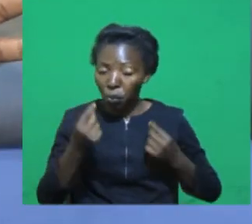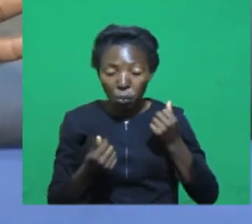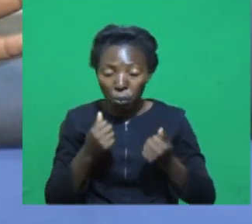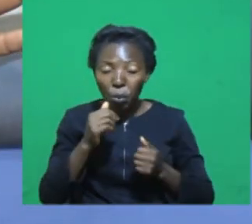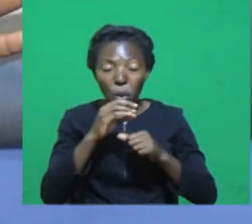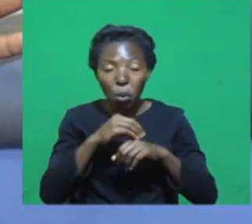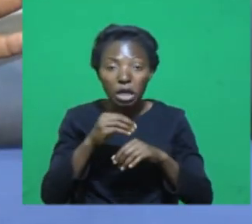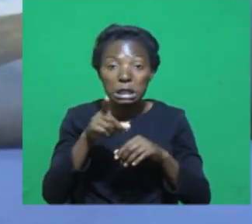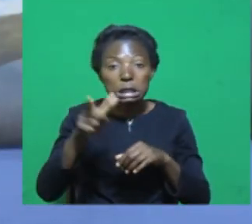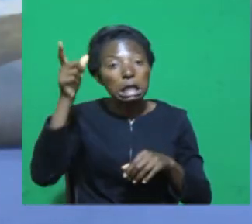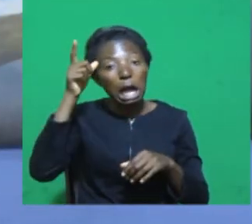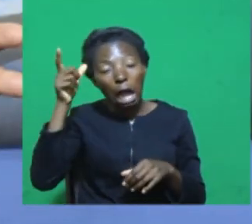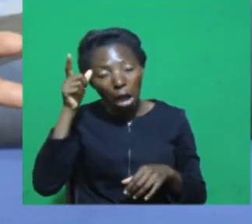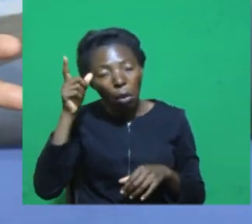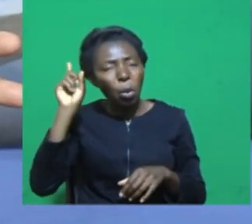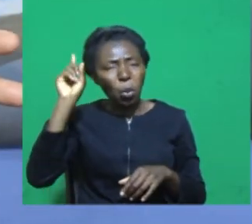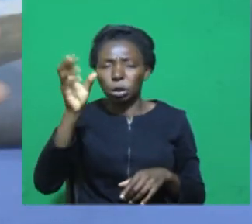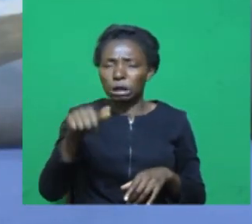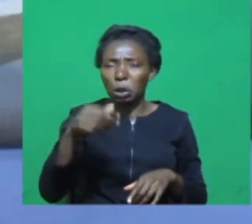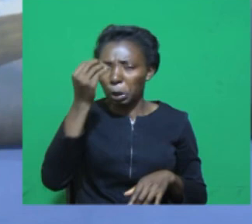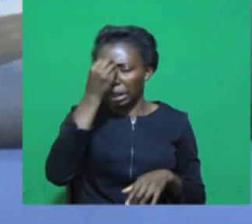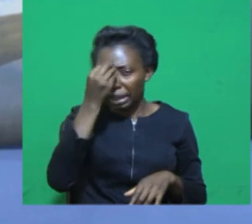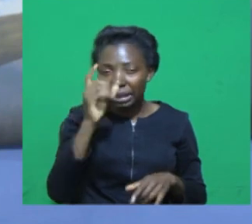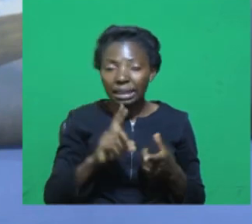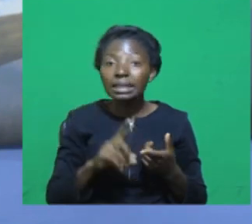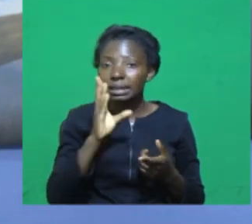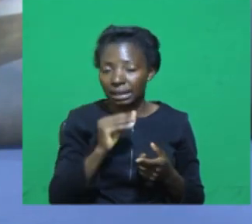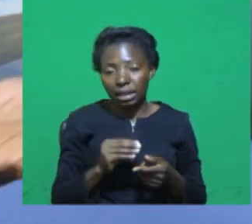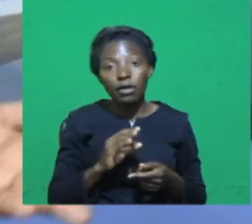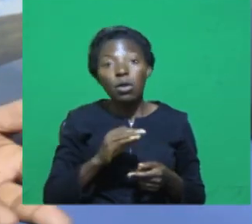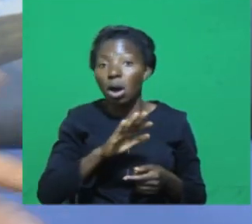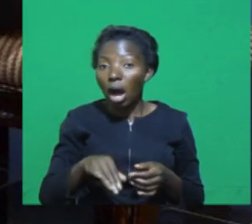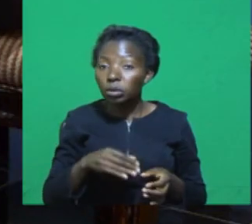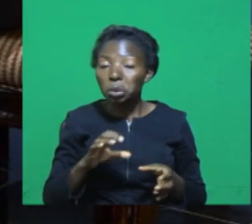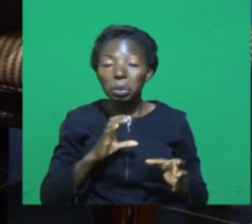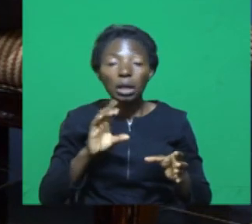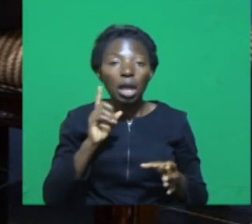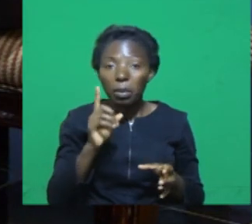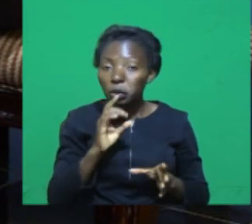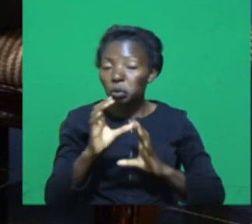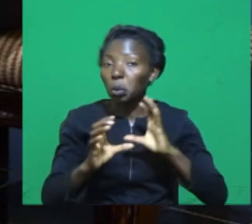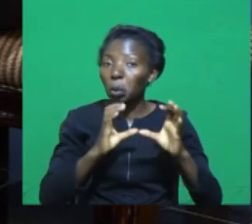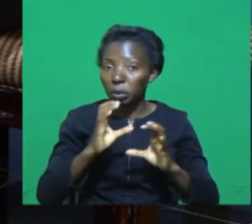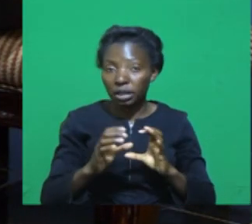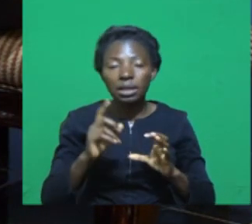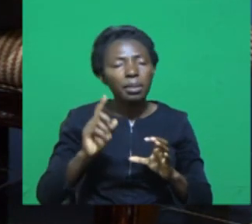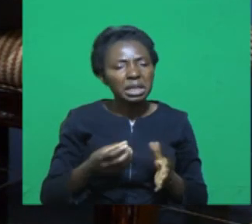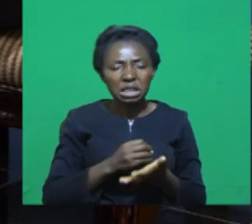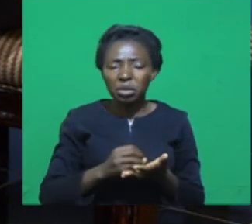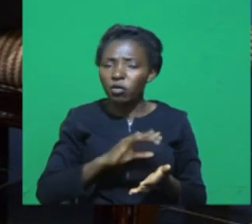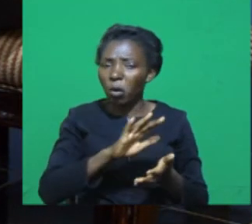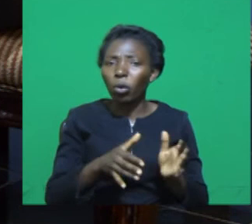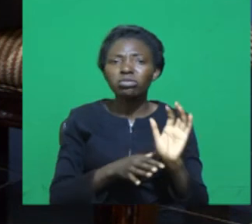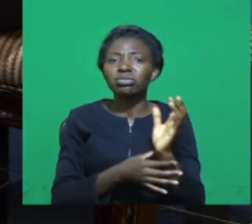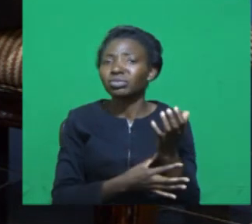mufundisi. Mwari atsamwa, ndobva ati maybe kuti tigone kutaurirana rwendo rukondinye. Chibvisai jewelry